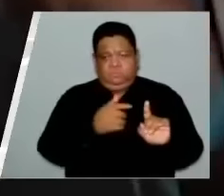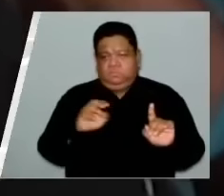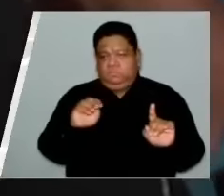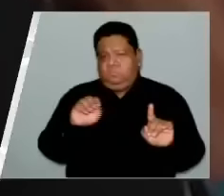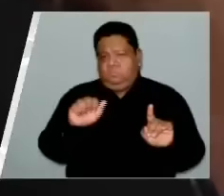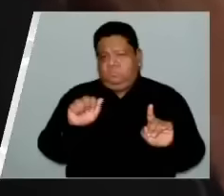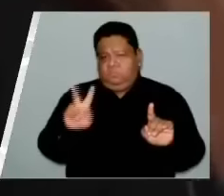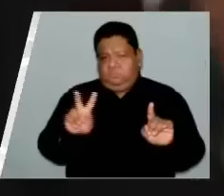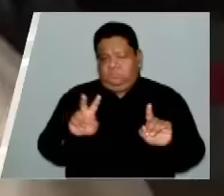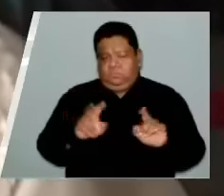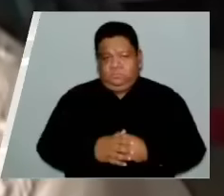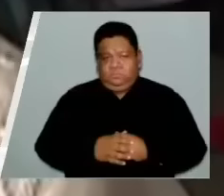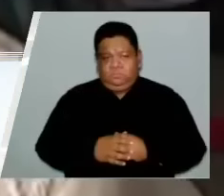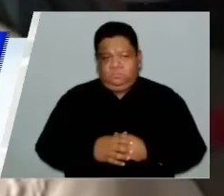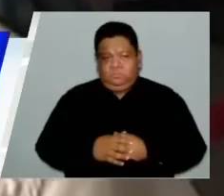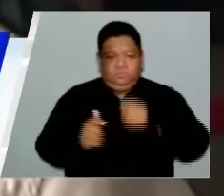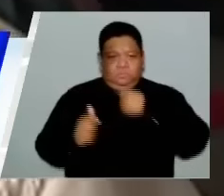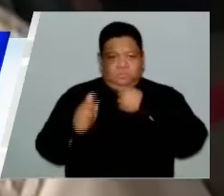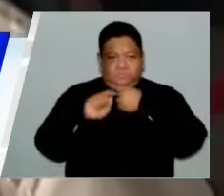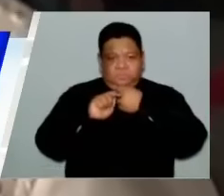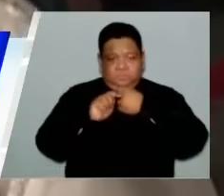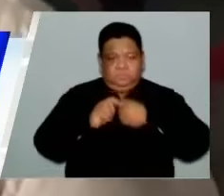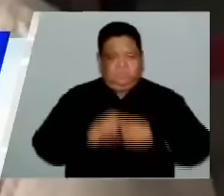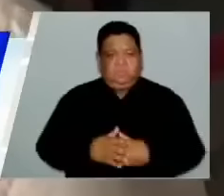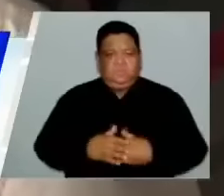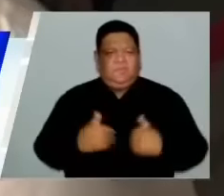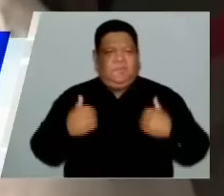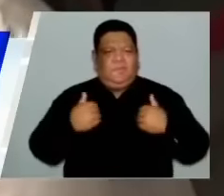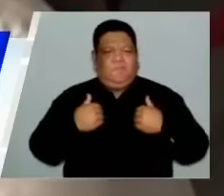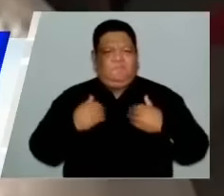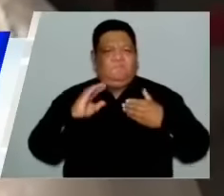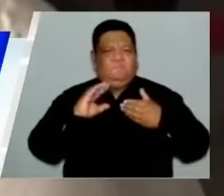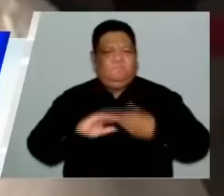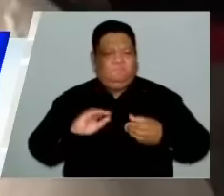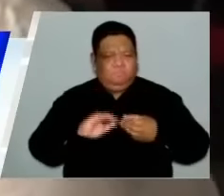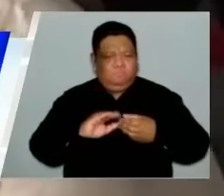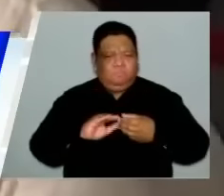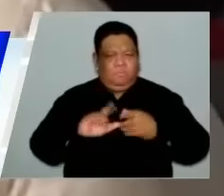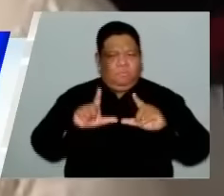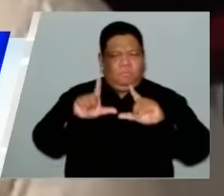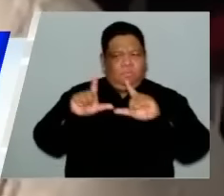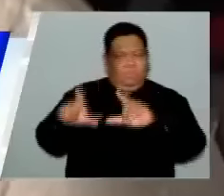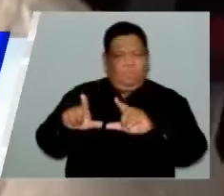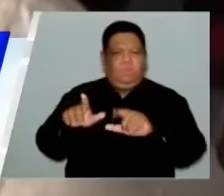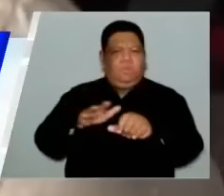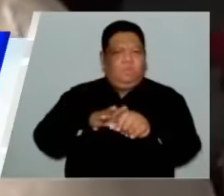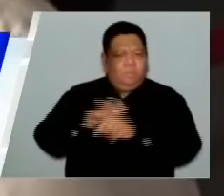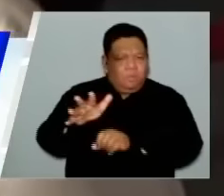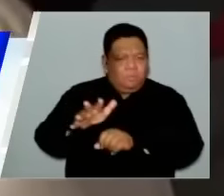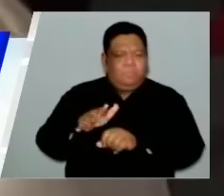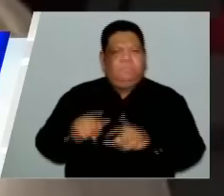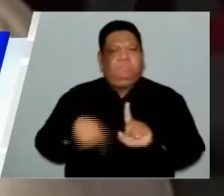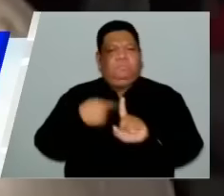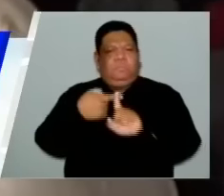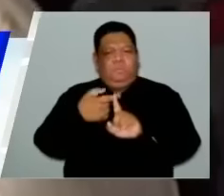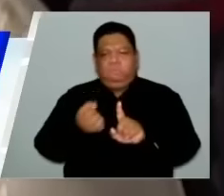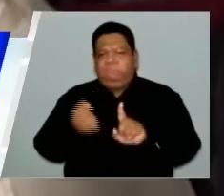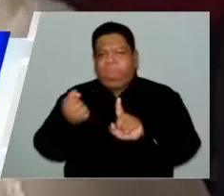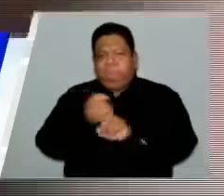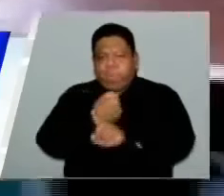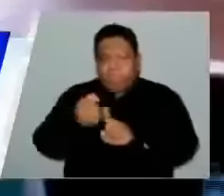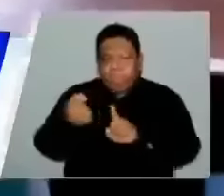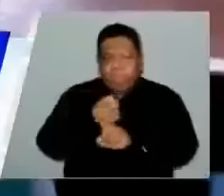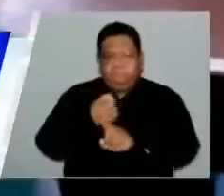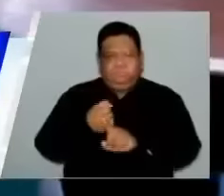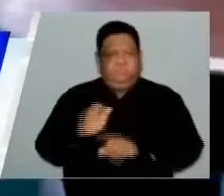Bukod sa mga alegasyon ng pang-aabusong sekswal sa mga babaeng miyembro, may mga alegasyon din ng pisikal na pananakit umano ni Pastor Apollo